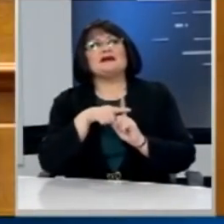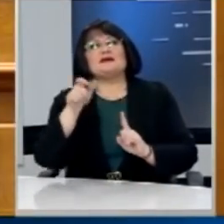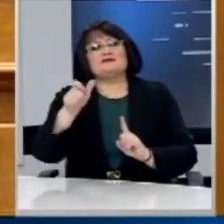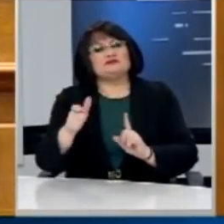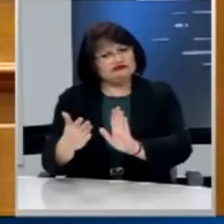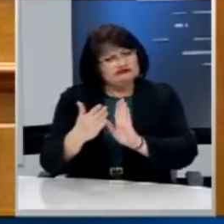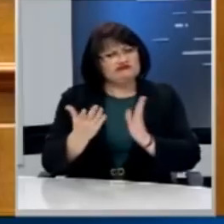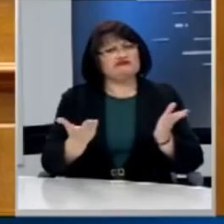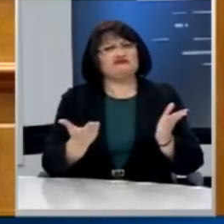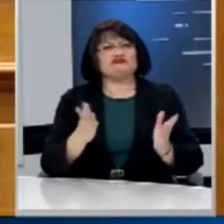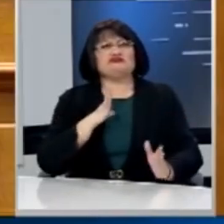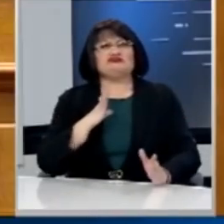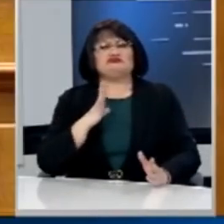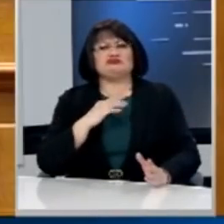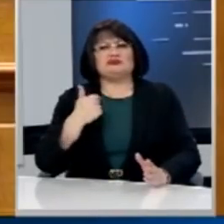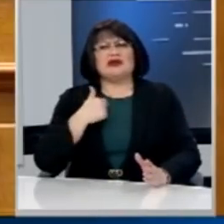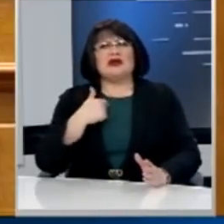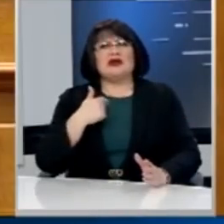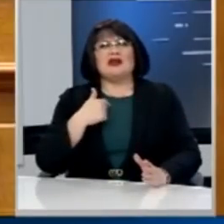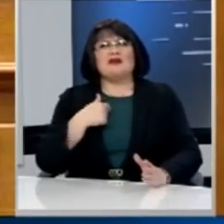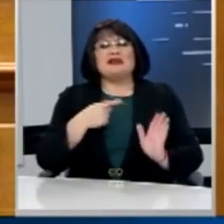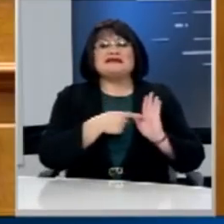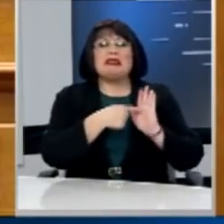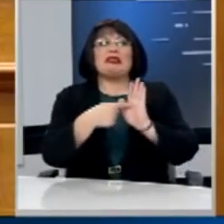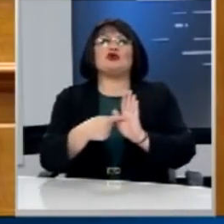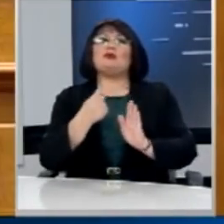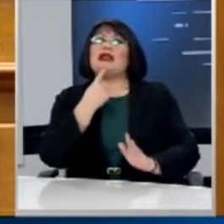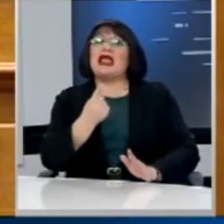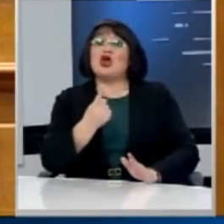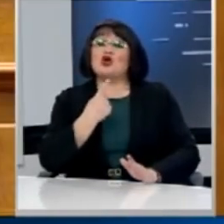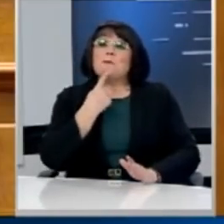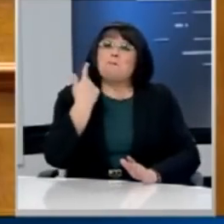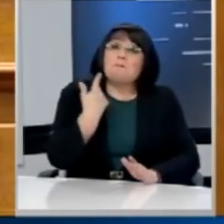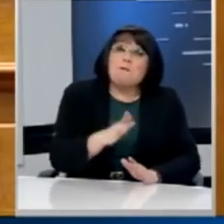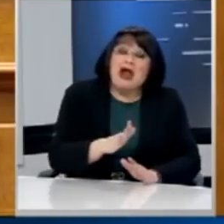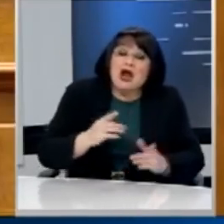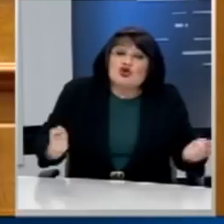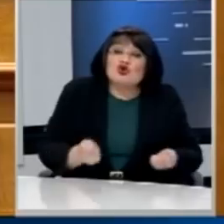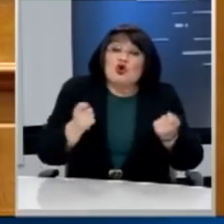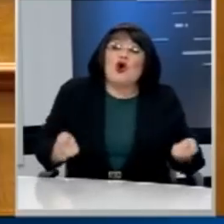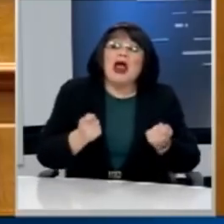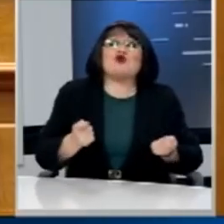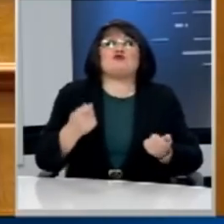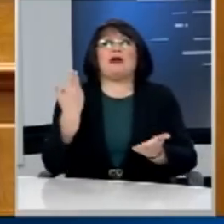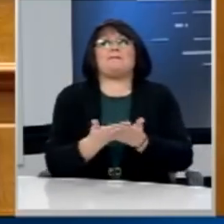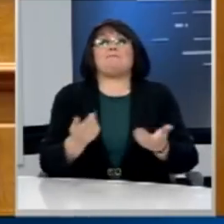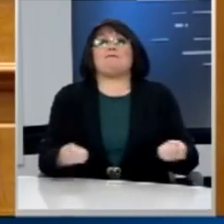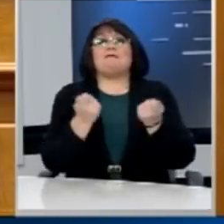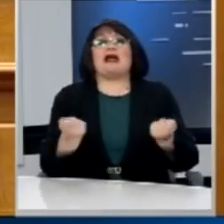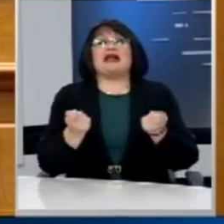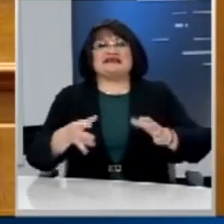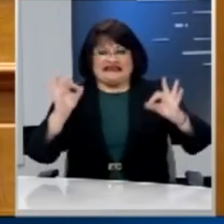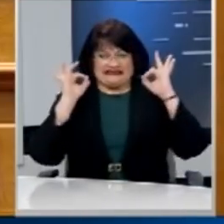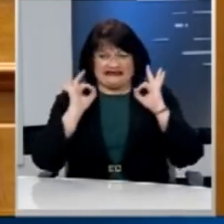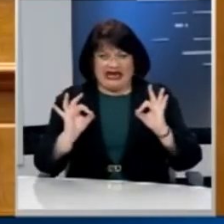Ελλήνων στο δικό μας αδιαπραγμάτευτο σύνθημα. Το είπαμε και το κάνουμε πράξη. Αυτή η